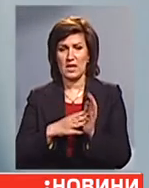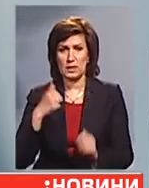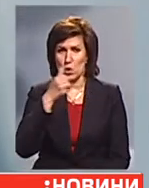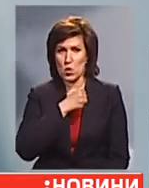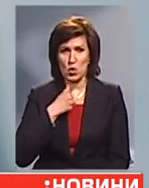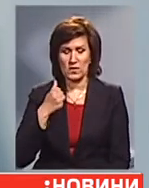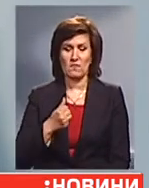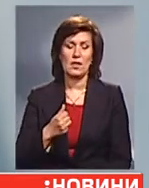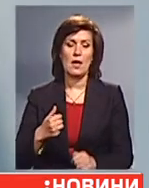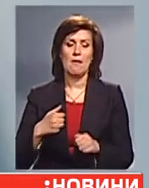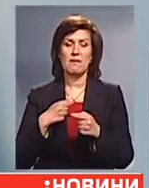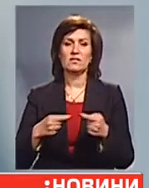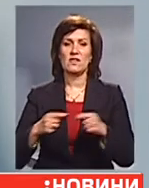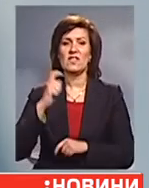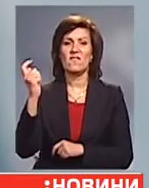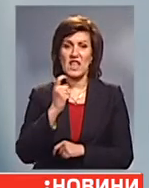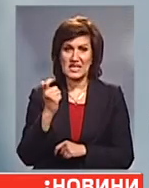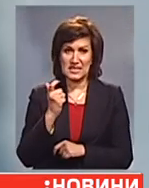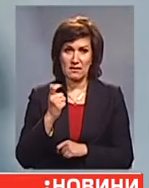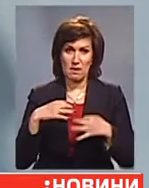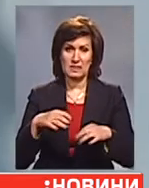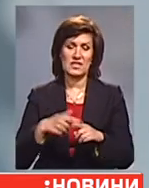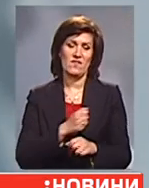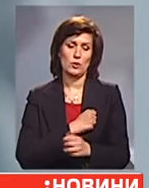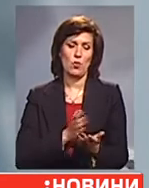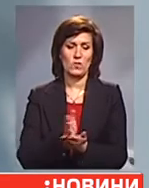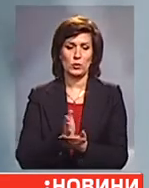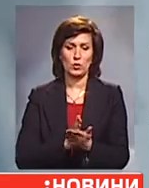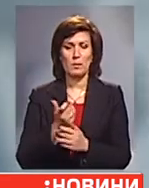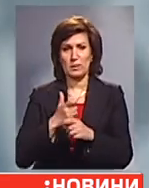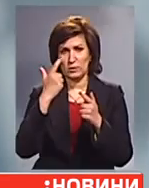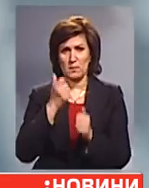встановили власника, він військовослужбовець. Іншої інформації, на жаль, немає.